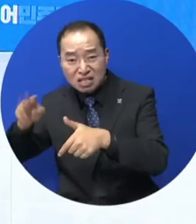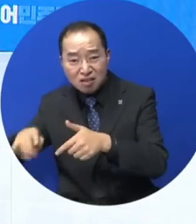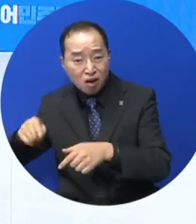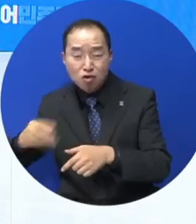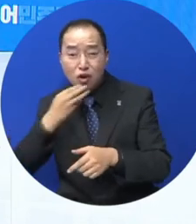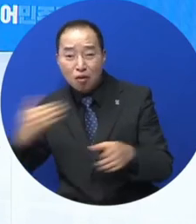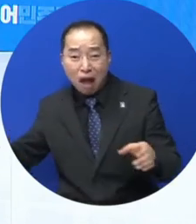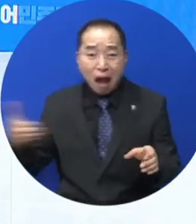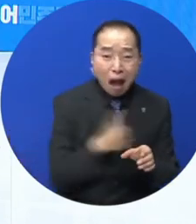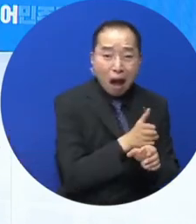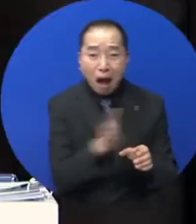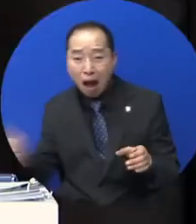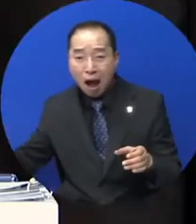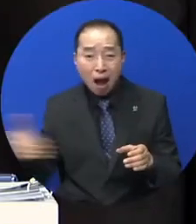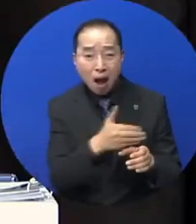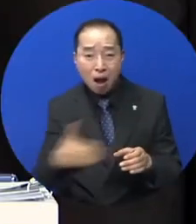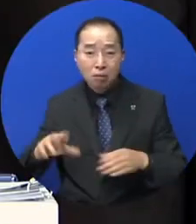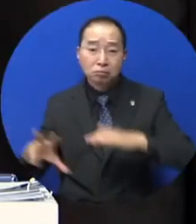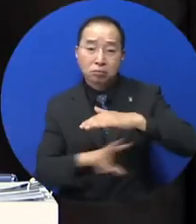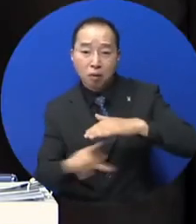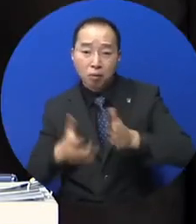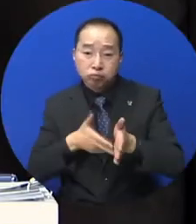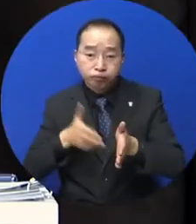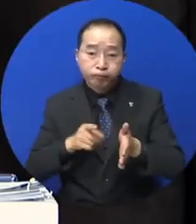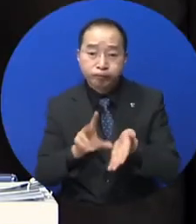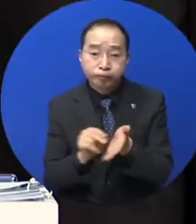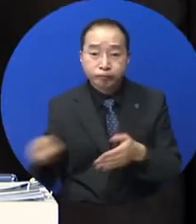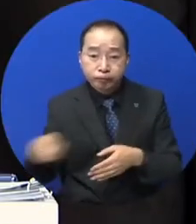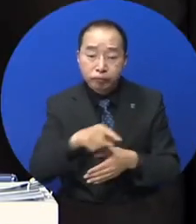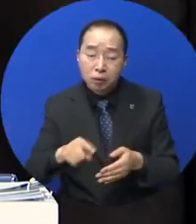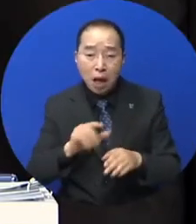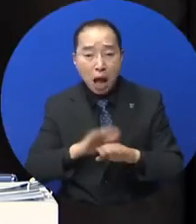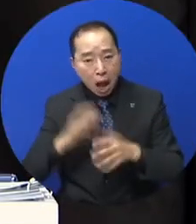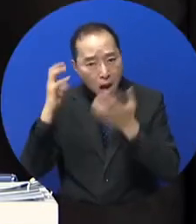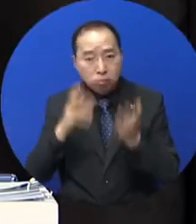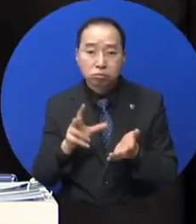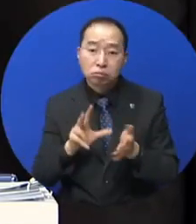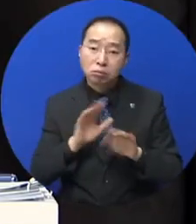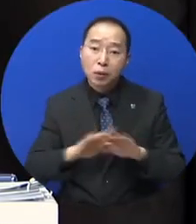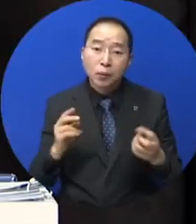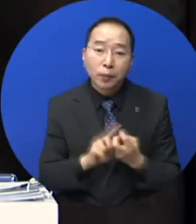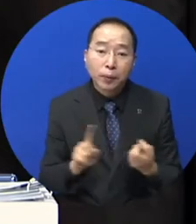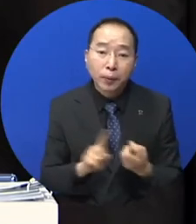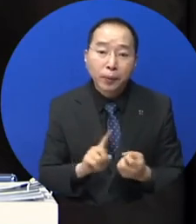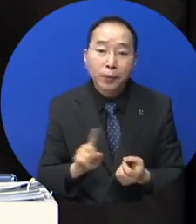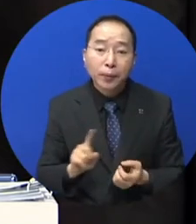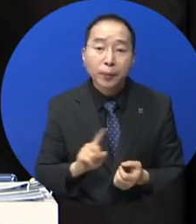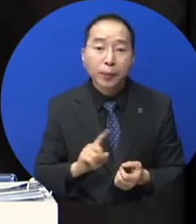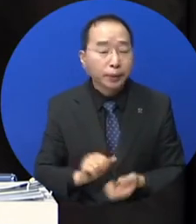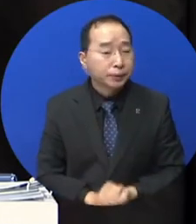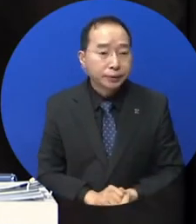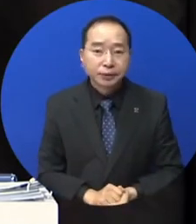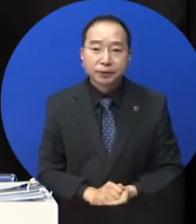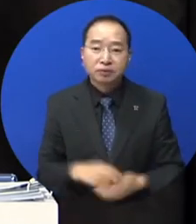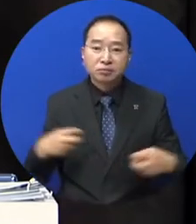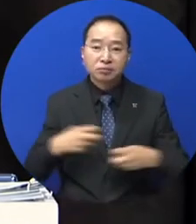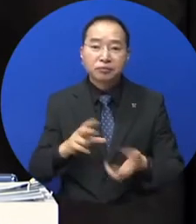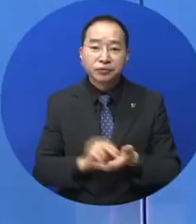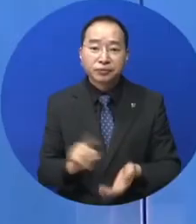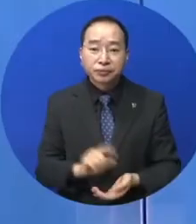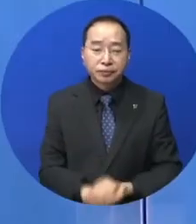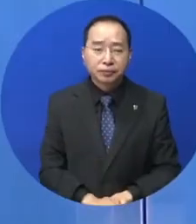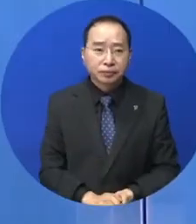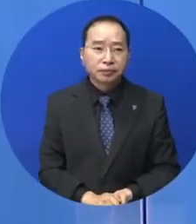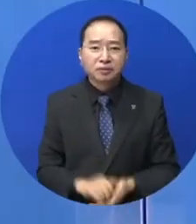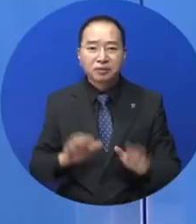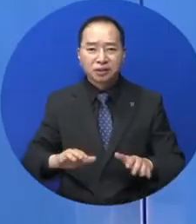출퇴근하는 직장인들의 교통 문제 해결을 위한 공약이나 정책이 있으면 소개해 주시기 바랍니다. 라는 질문입니다. 교통 정책과 관련된 질문이네요. 네,